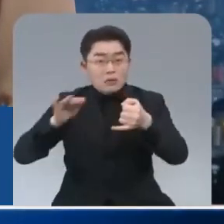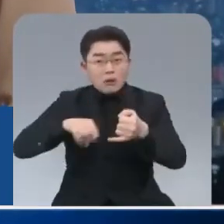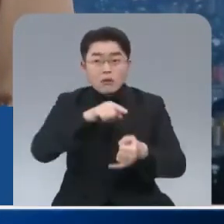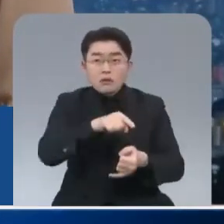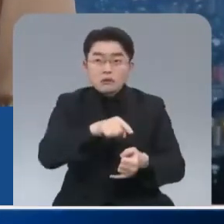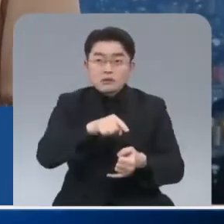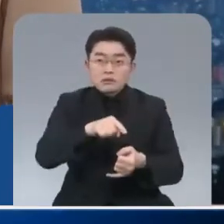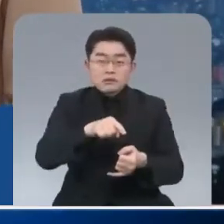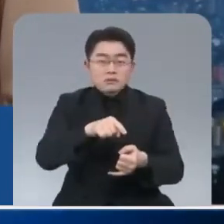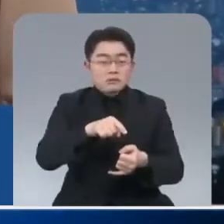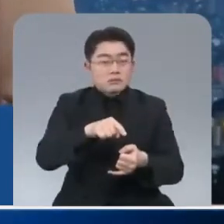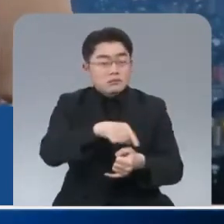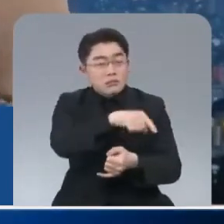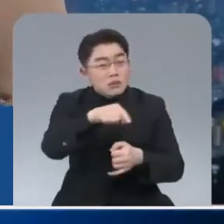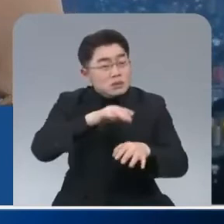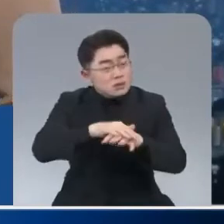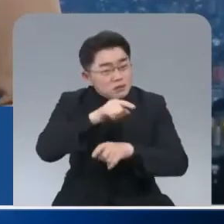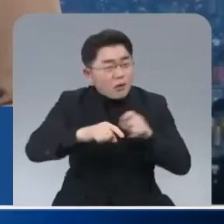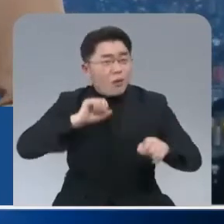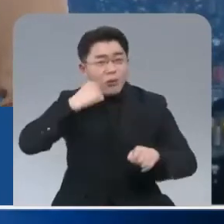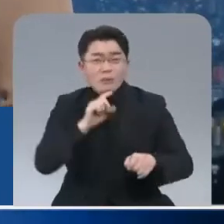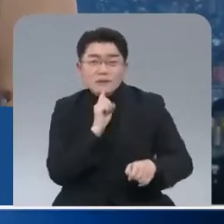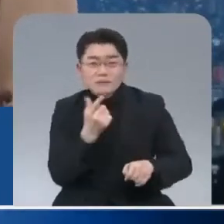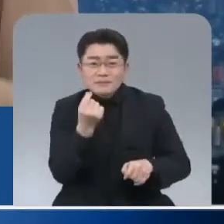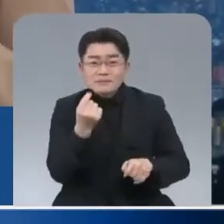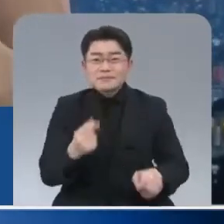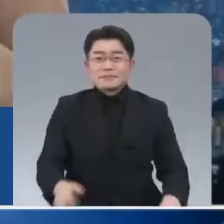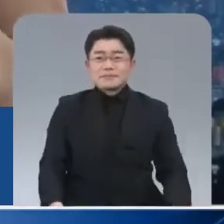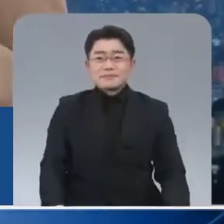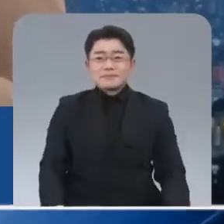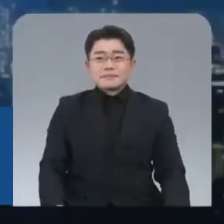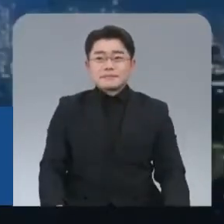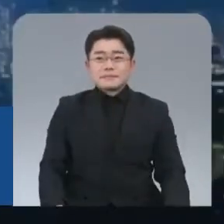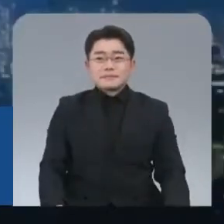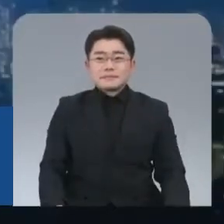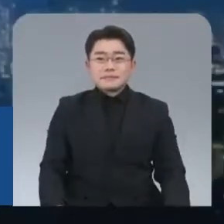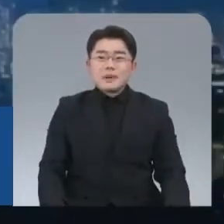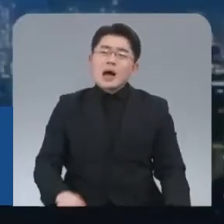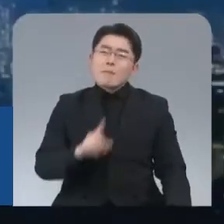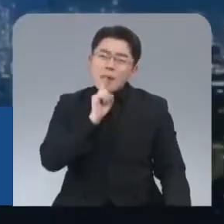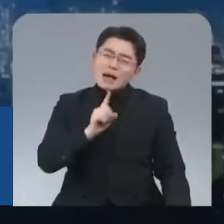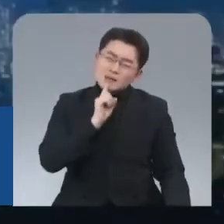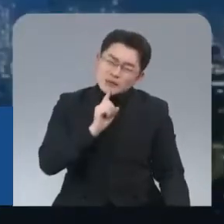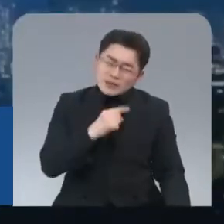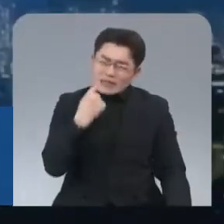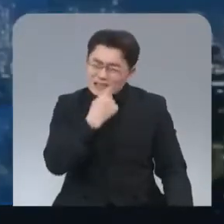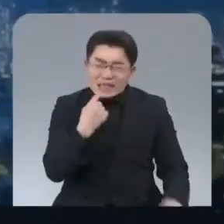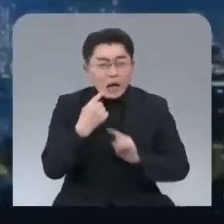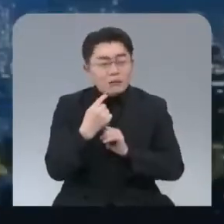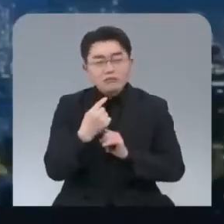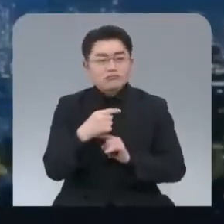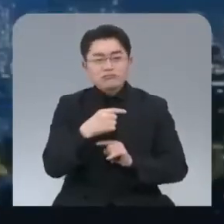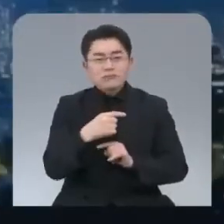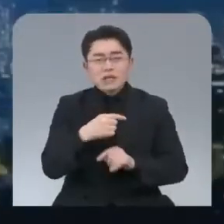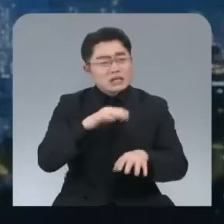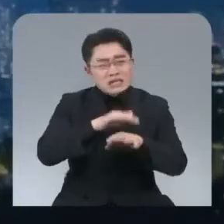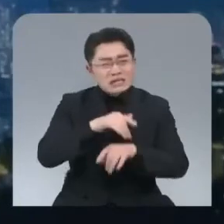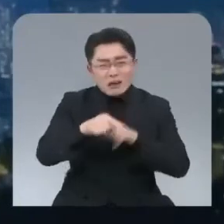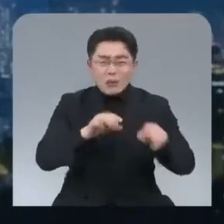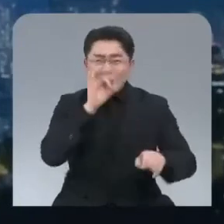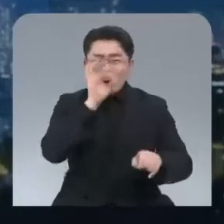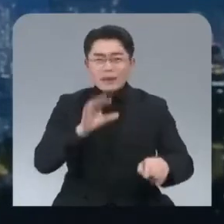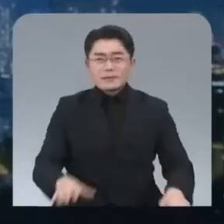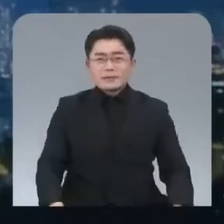걸 뭐 이런 명확한 사례를 통해서 지적을 하는 거죠 네 그 정도만으로 는 불가능하다 라는 판단입니다 4호 들다